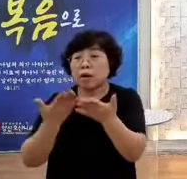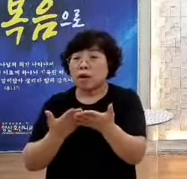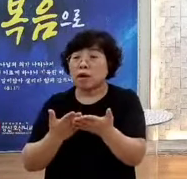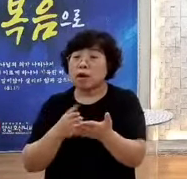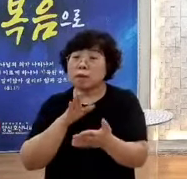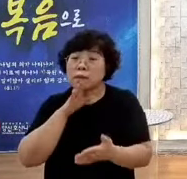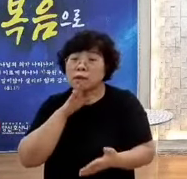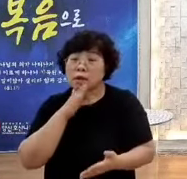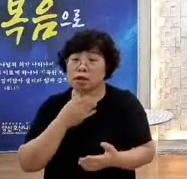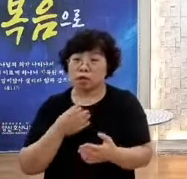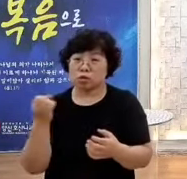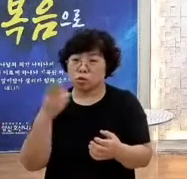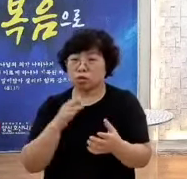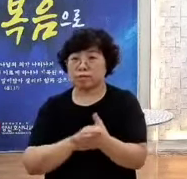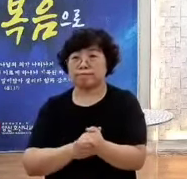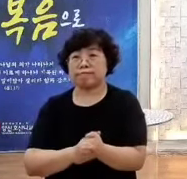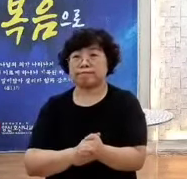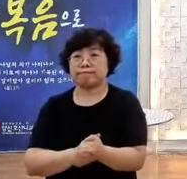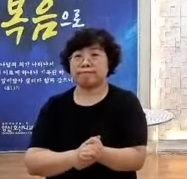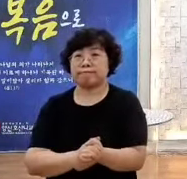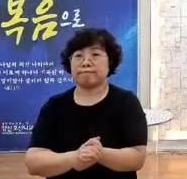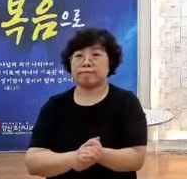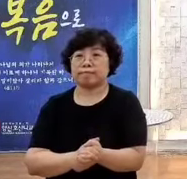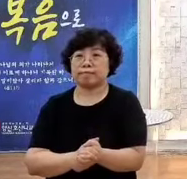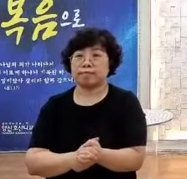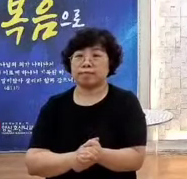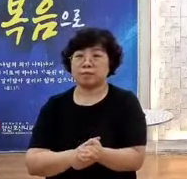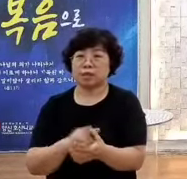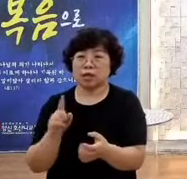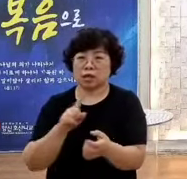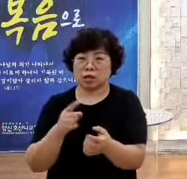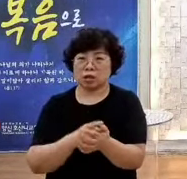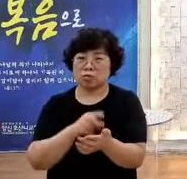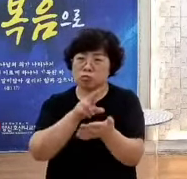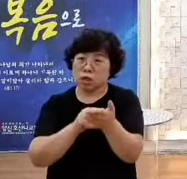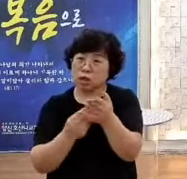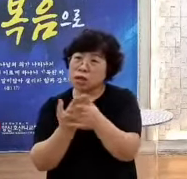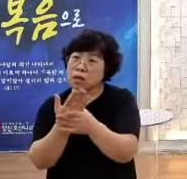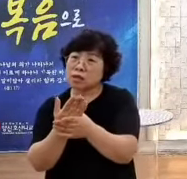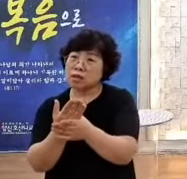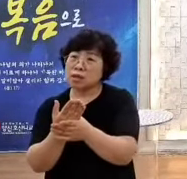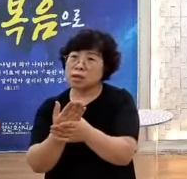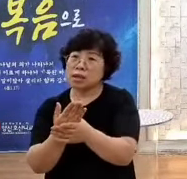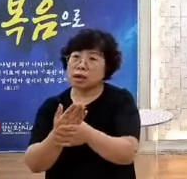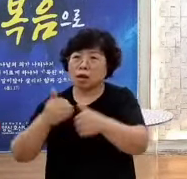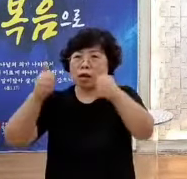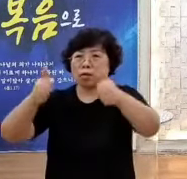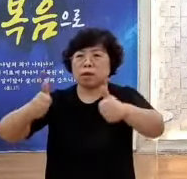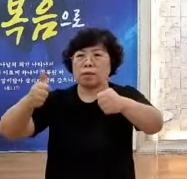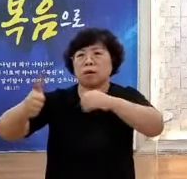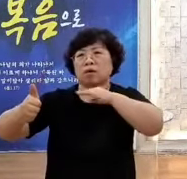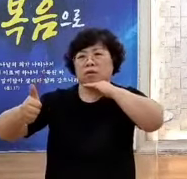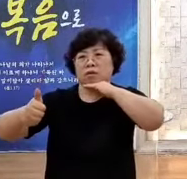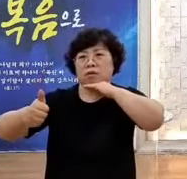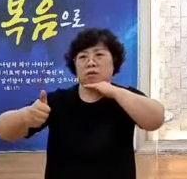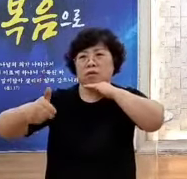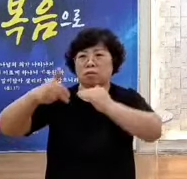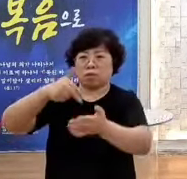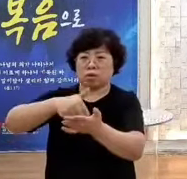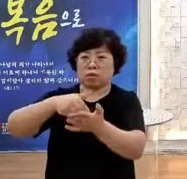불안합니다. 아니면 또 어떤 일에 휘말려가지고 재판을 앞두고 있다